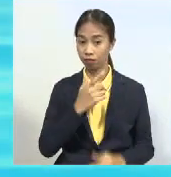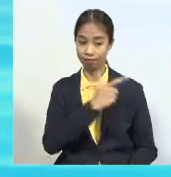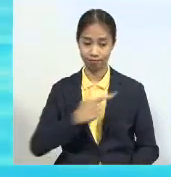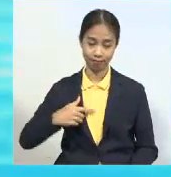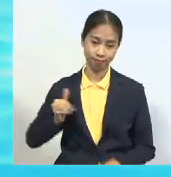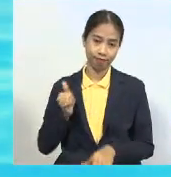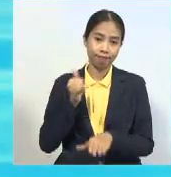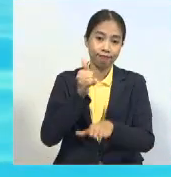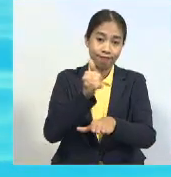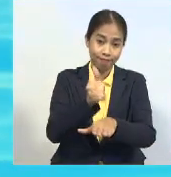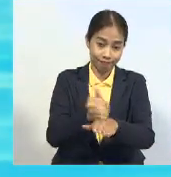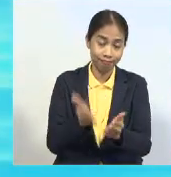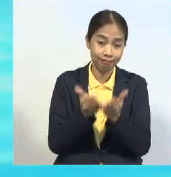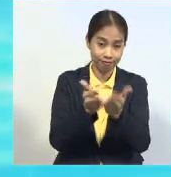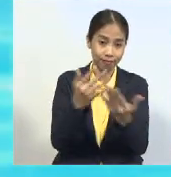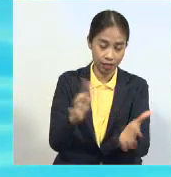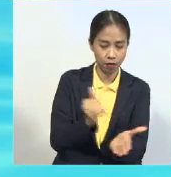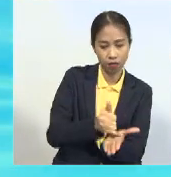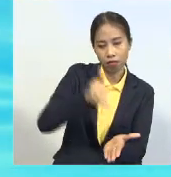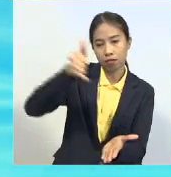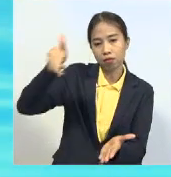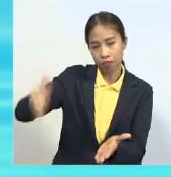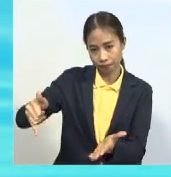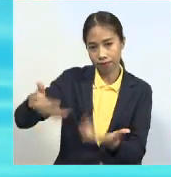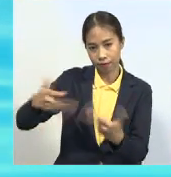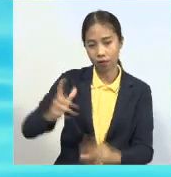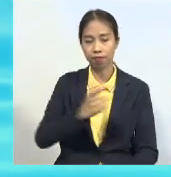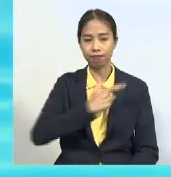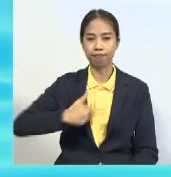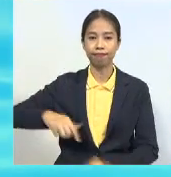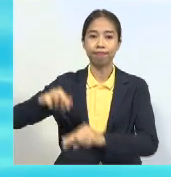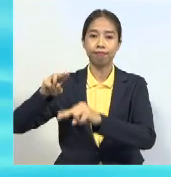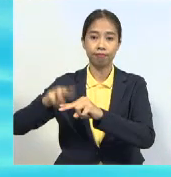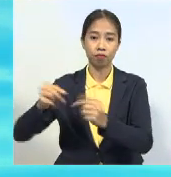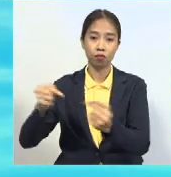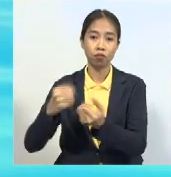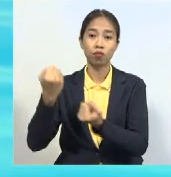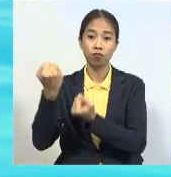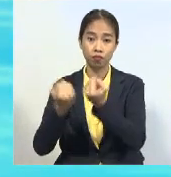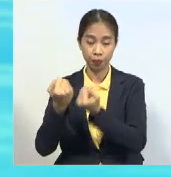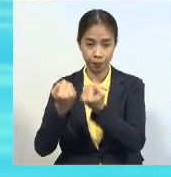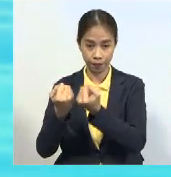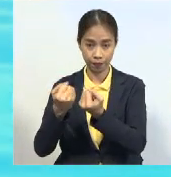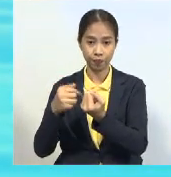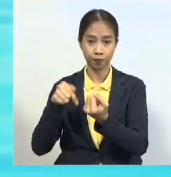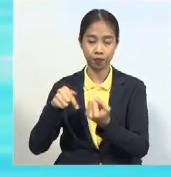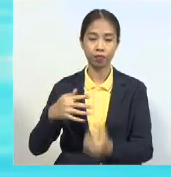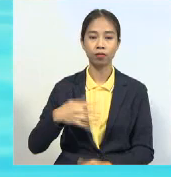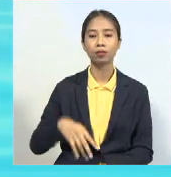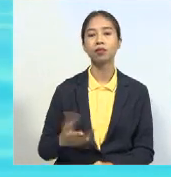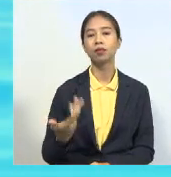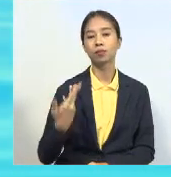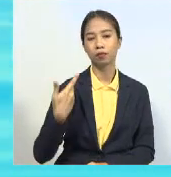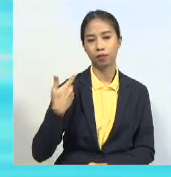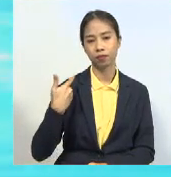ชวรดิษฐ์แล้วพระบาทสมเด็จพระเจ้าอยู่หัวจะประทับพระราชยานพุทธานทองเสด็จพระราชดำเนินโดยขบว